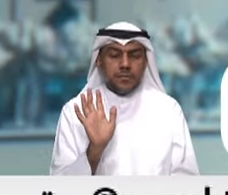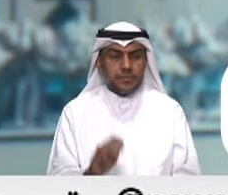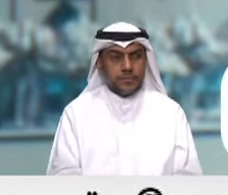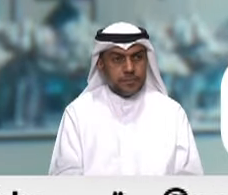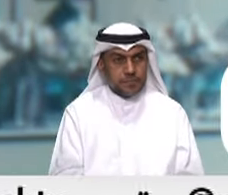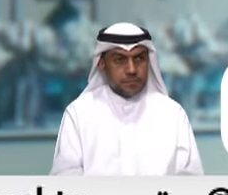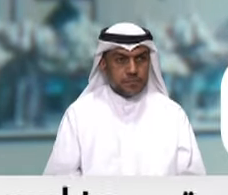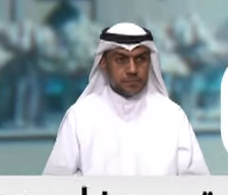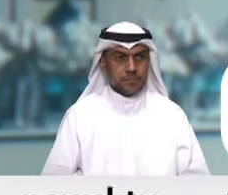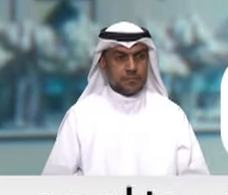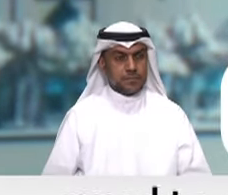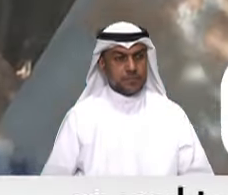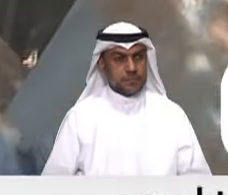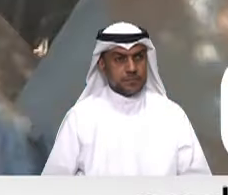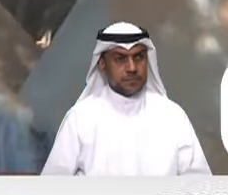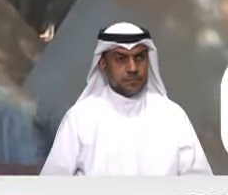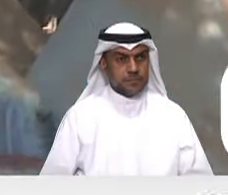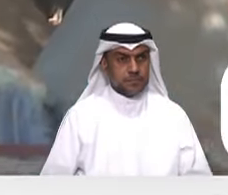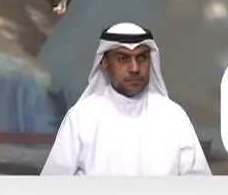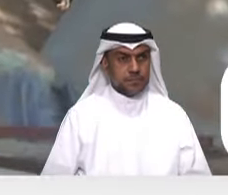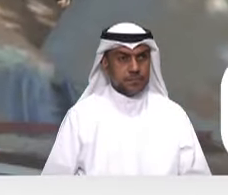المخالفين.